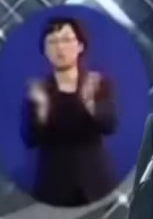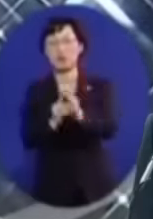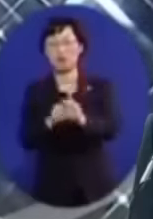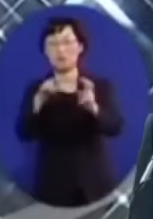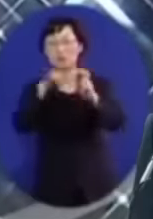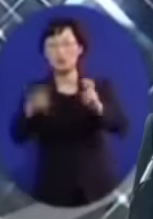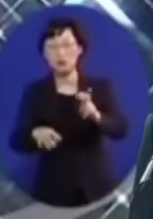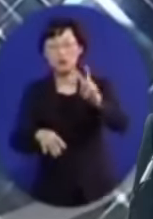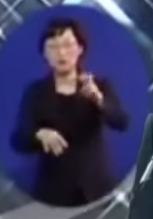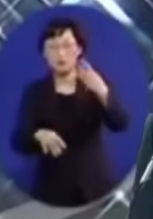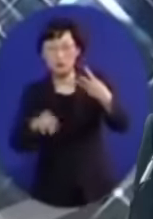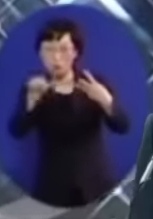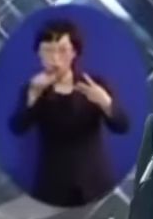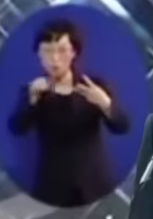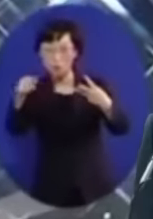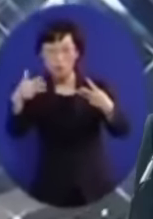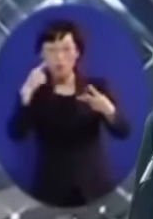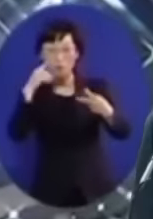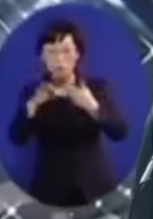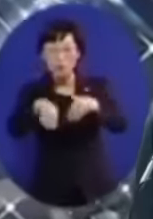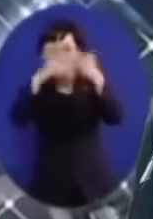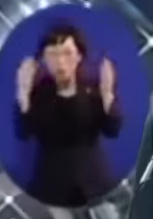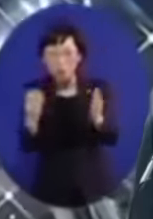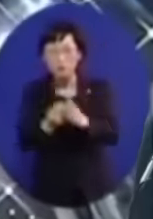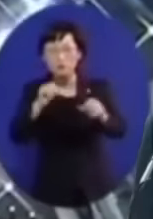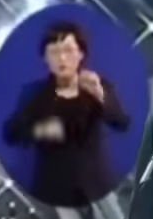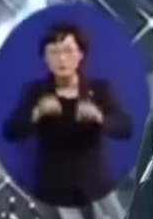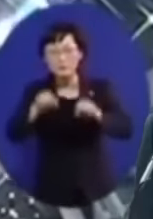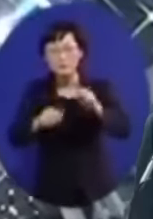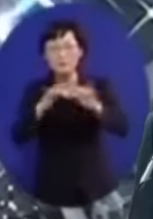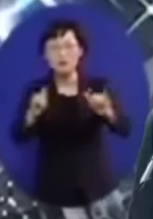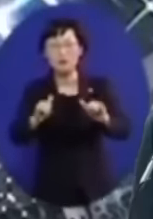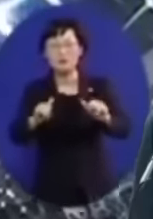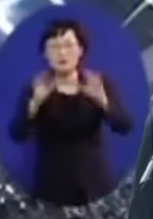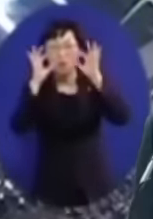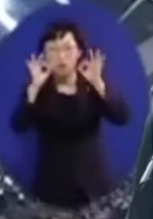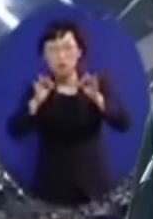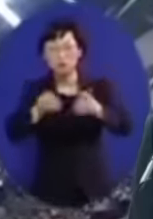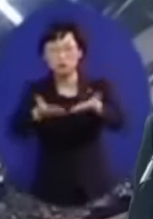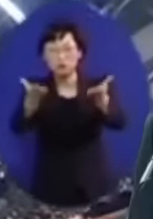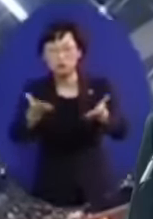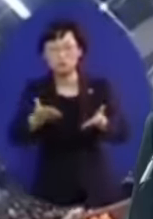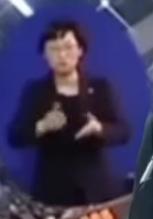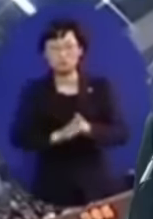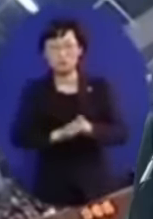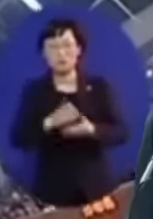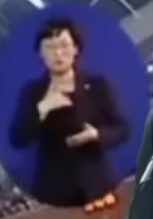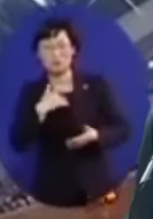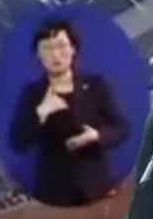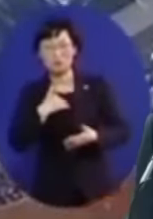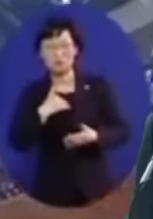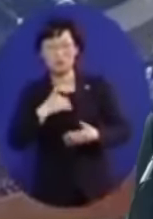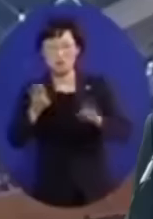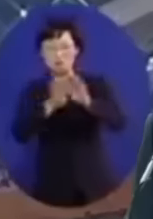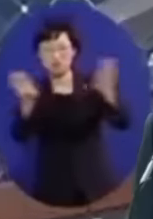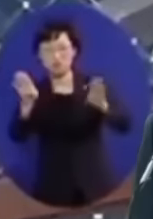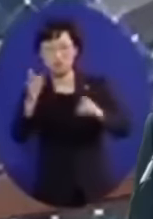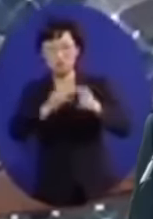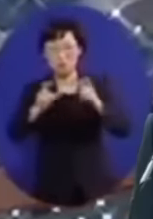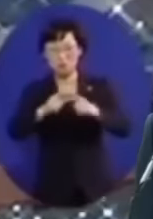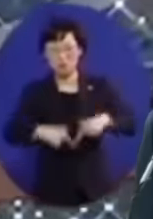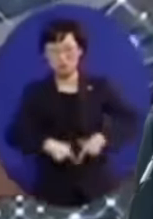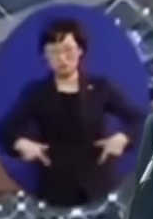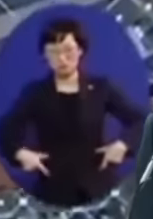23장 5절로 8절에 그들의 모든 행위를 사람들에게 보이고자 하나니 곧 그 경문을 띠를 넓게 하여 옷수를 길게